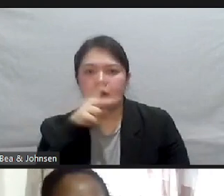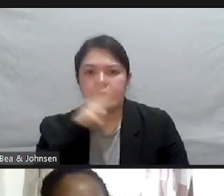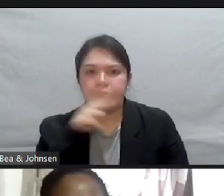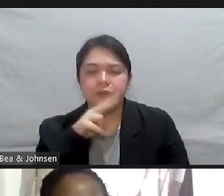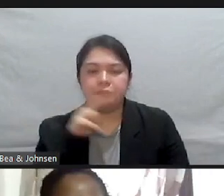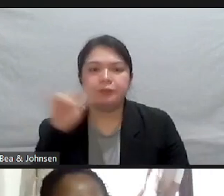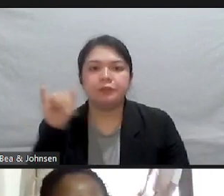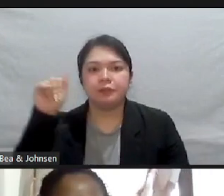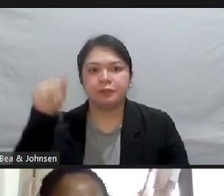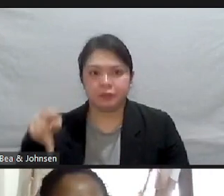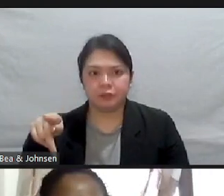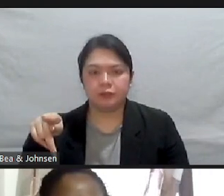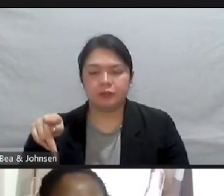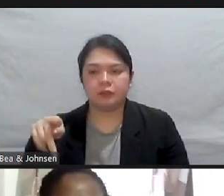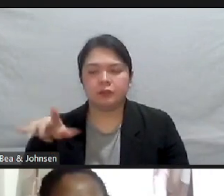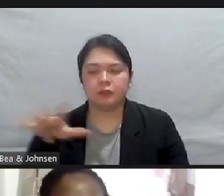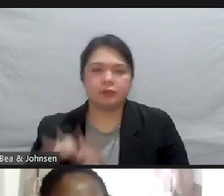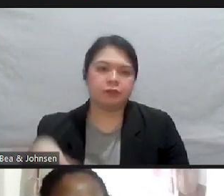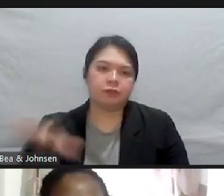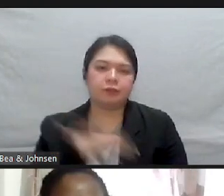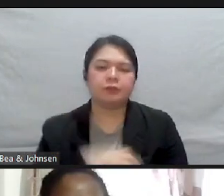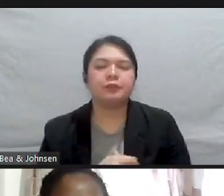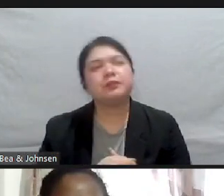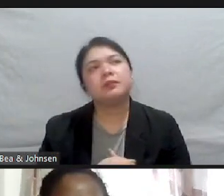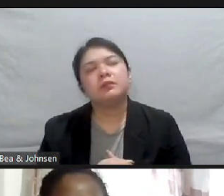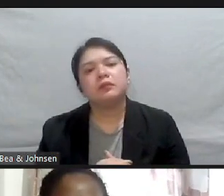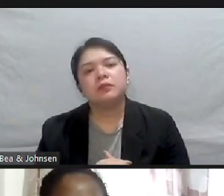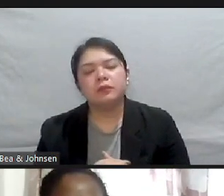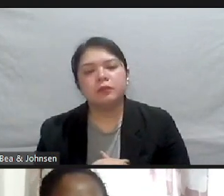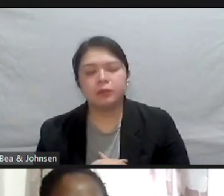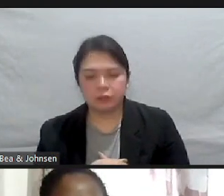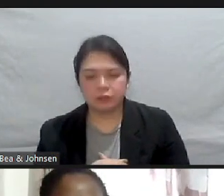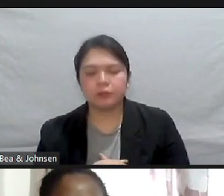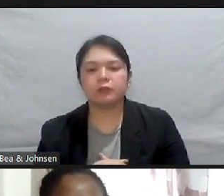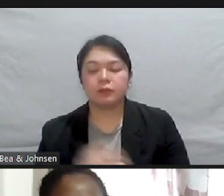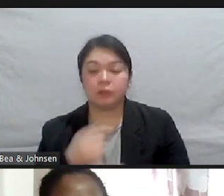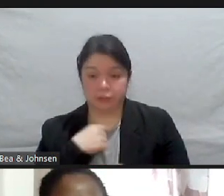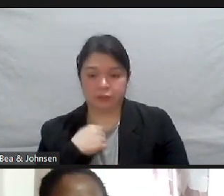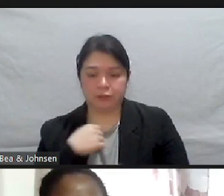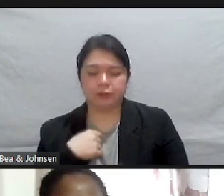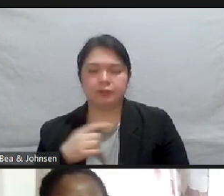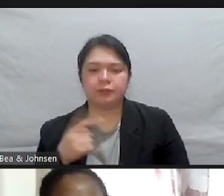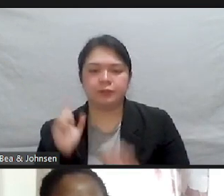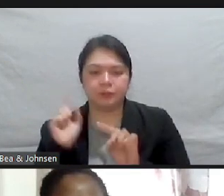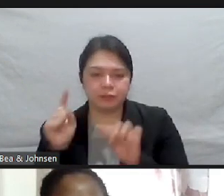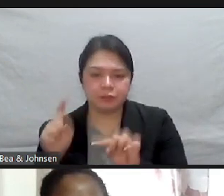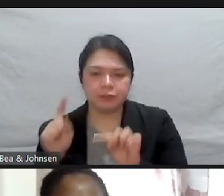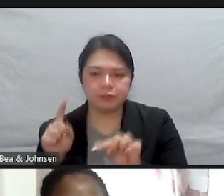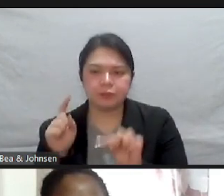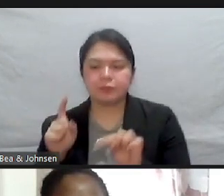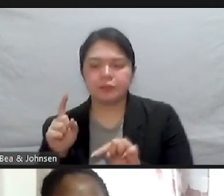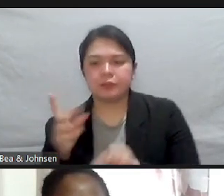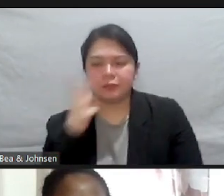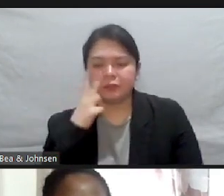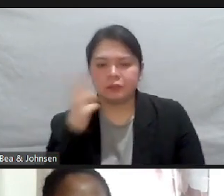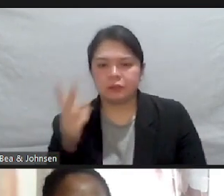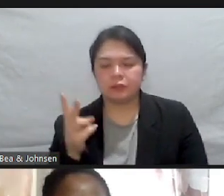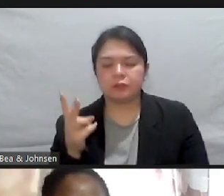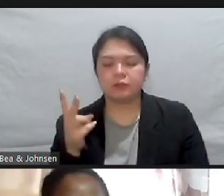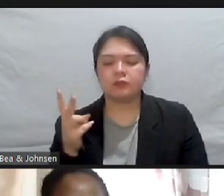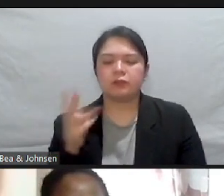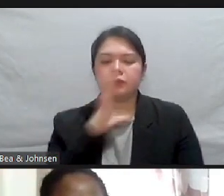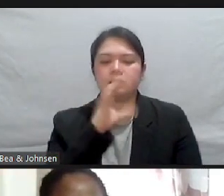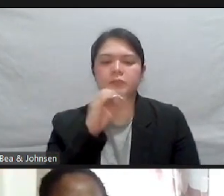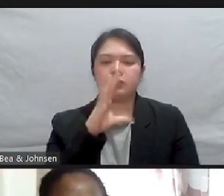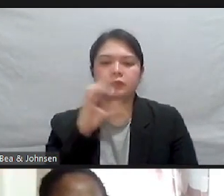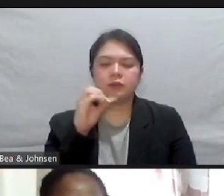so and then nung din nag-attend ako ng hearing sa Senate si Coco